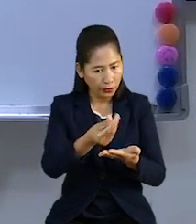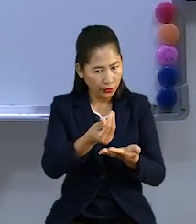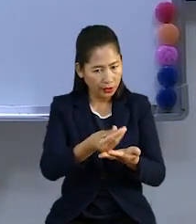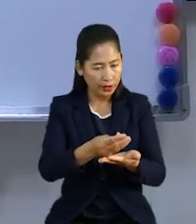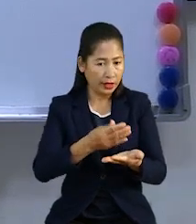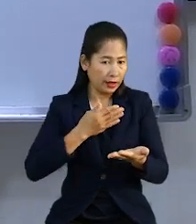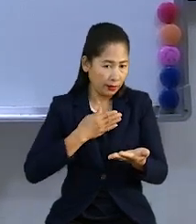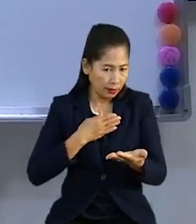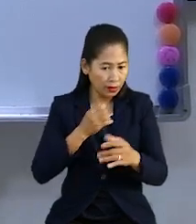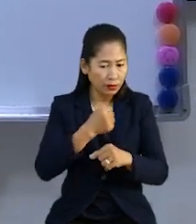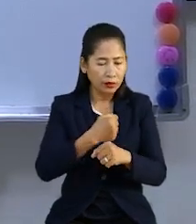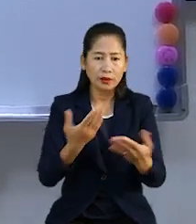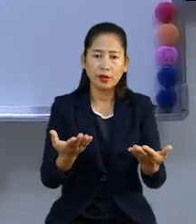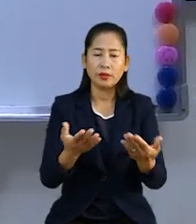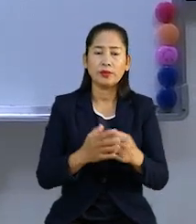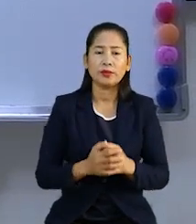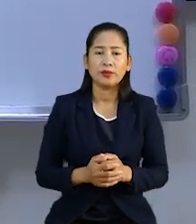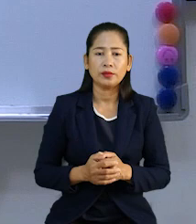đấy